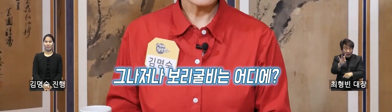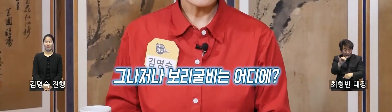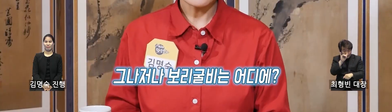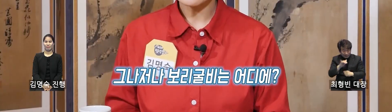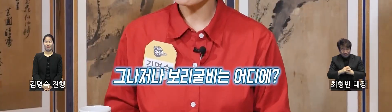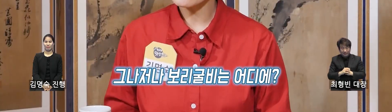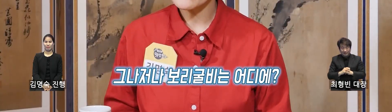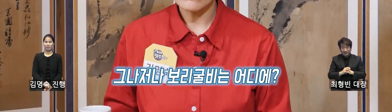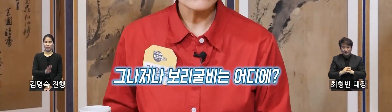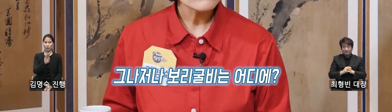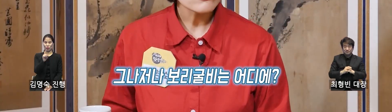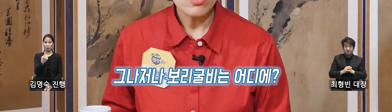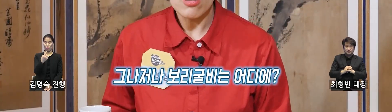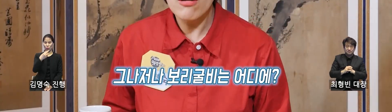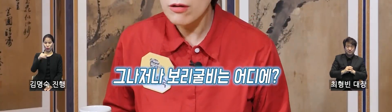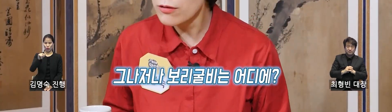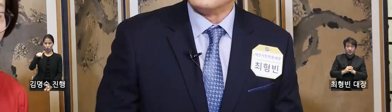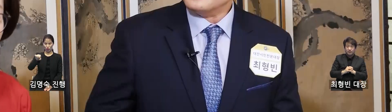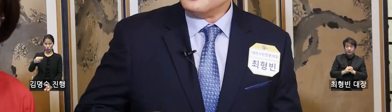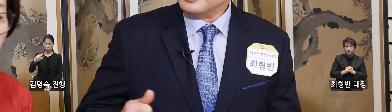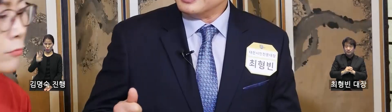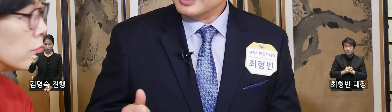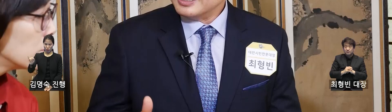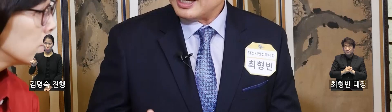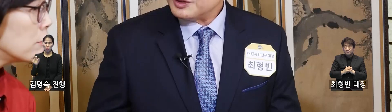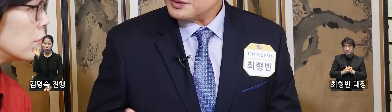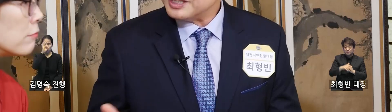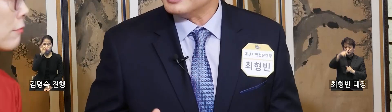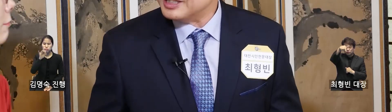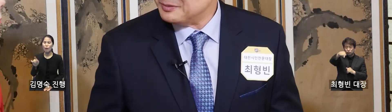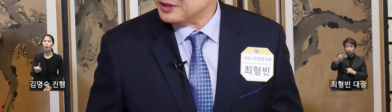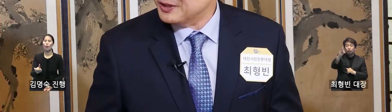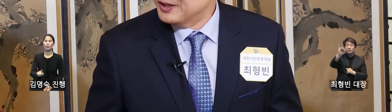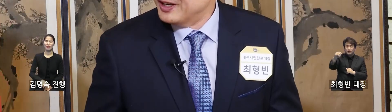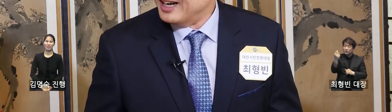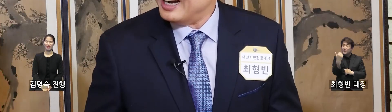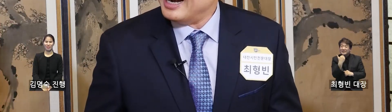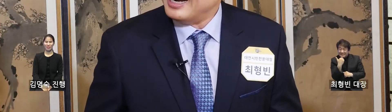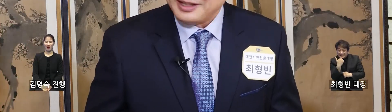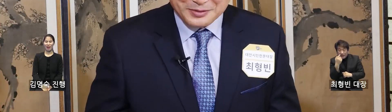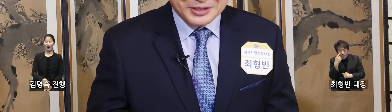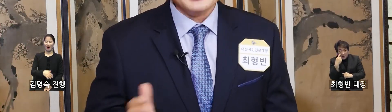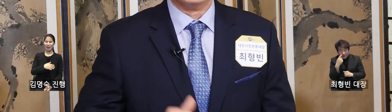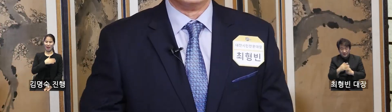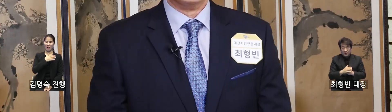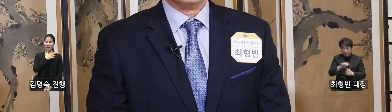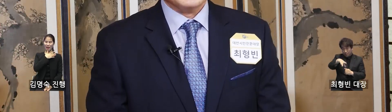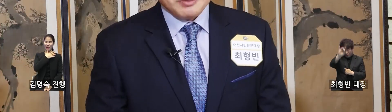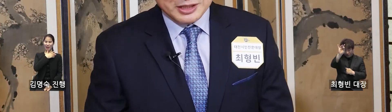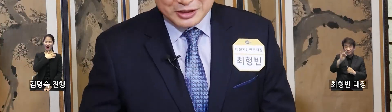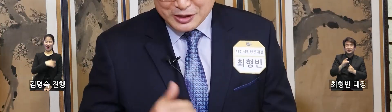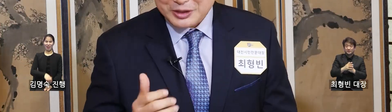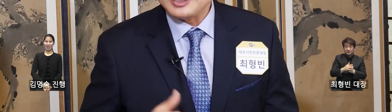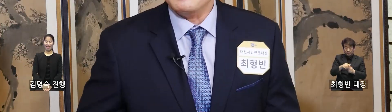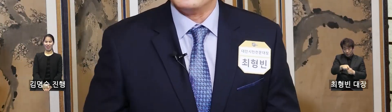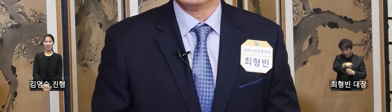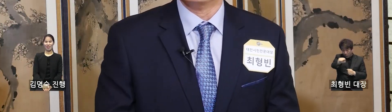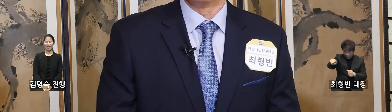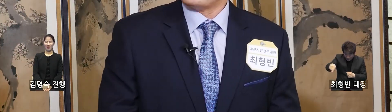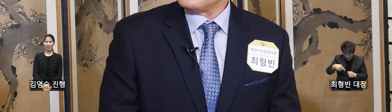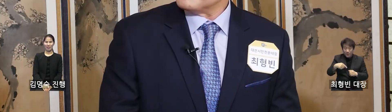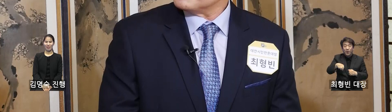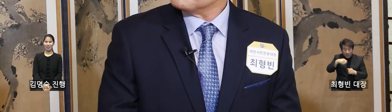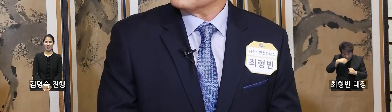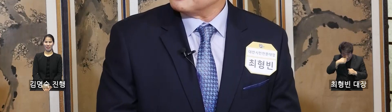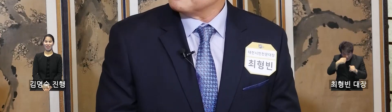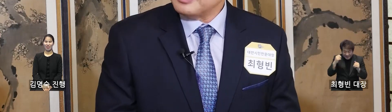데코 포레 골빈 어딨어요 아 굴비 음 정치 기다리십시오 아 먼저 음식을 즐기시면